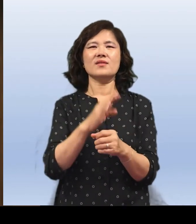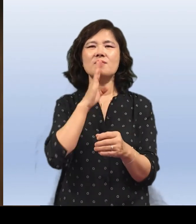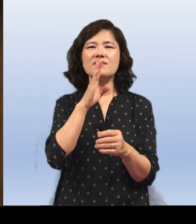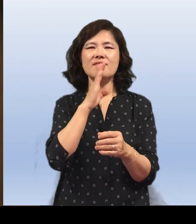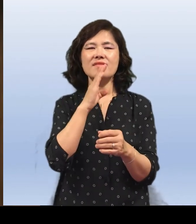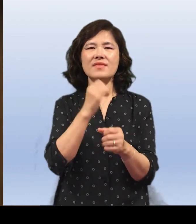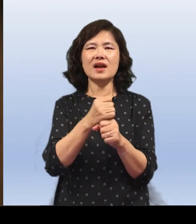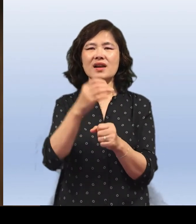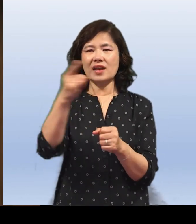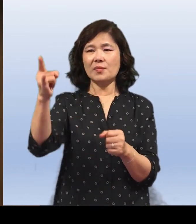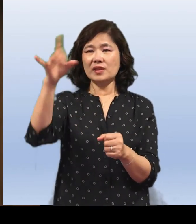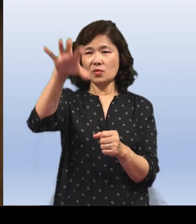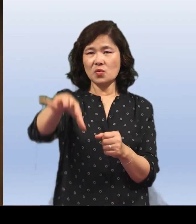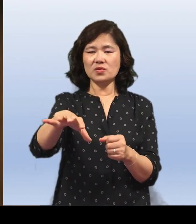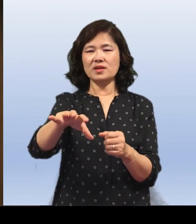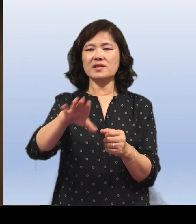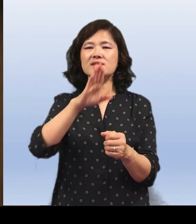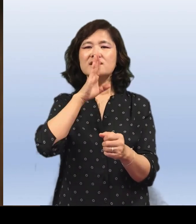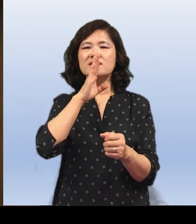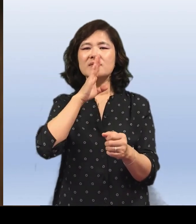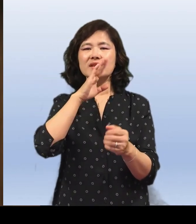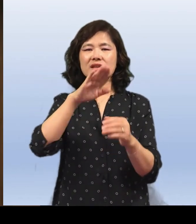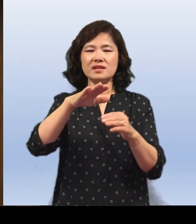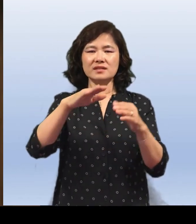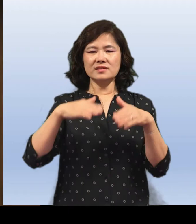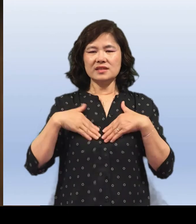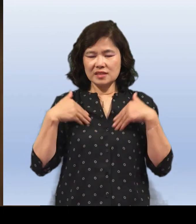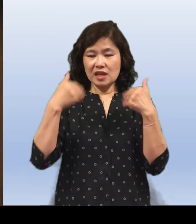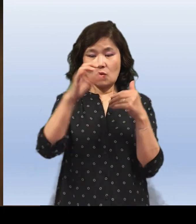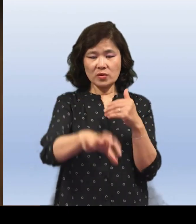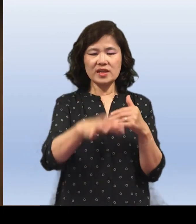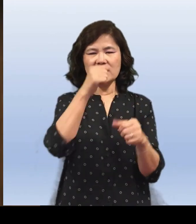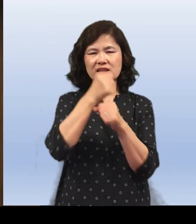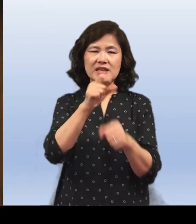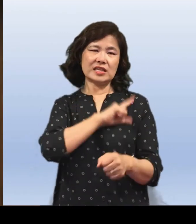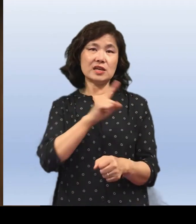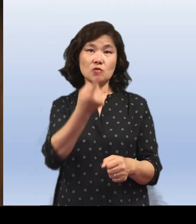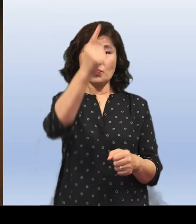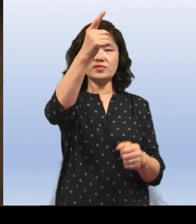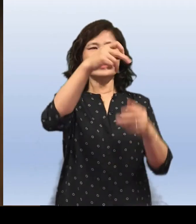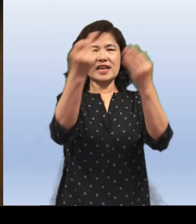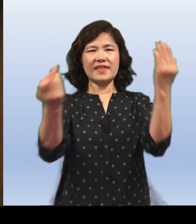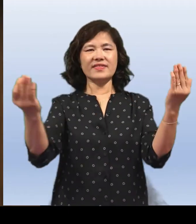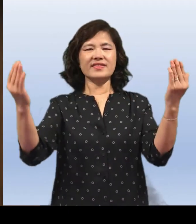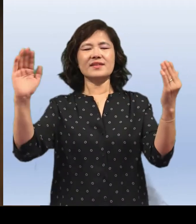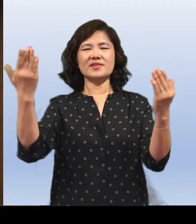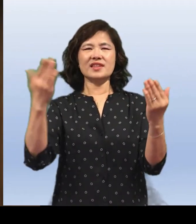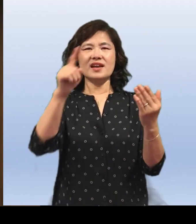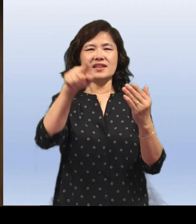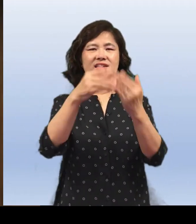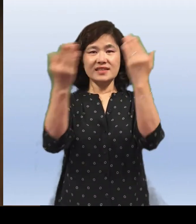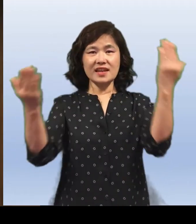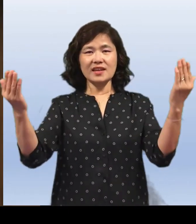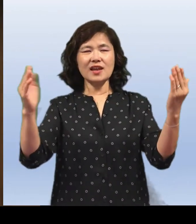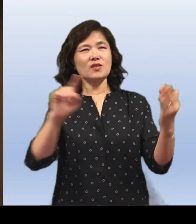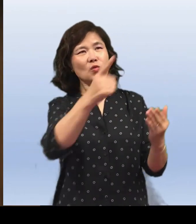레바논 산맥의 남단에 있는 팔레스타인 지방의 가장 높은 산맥이라고 합니다. 이 산의 높이가